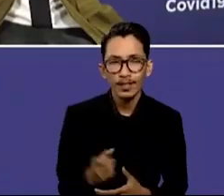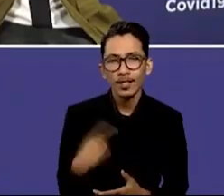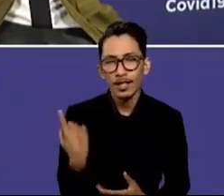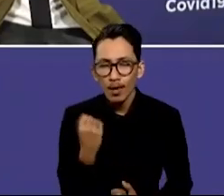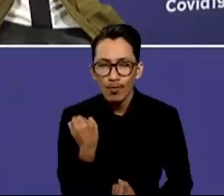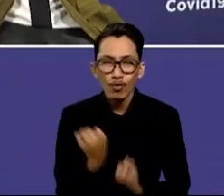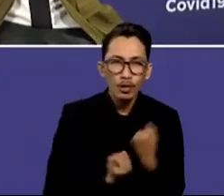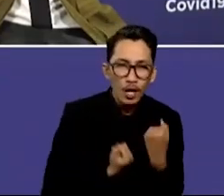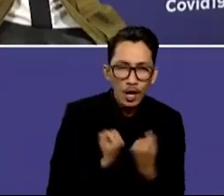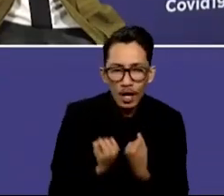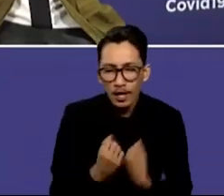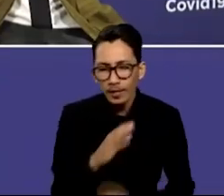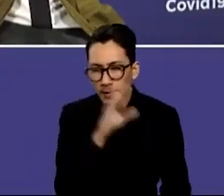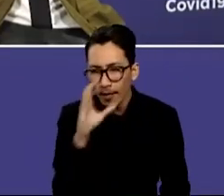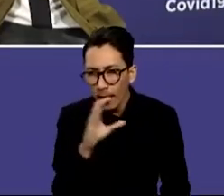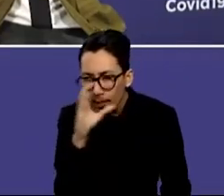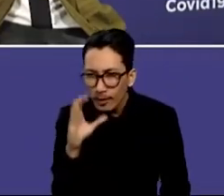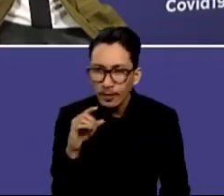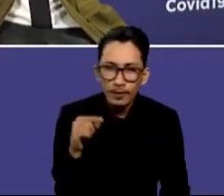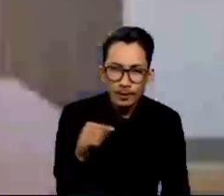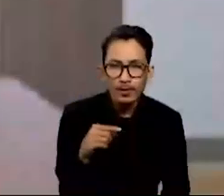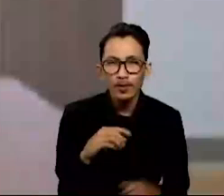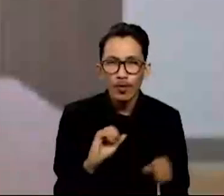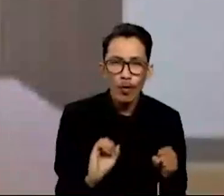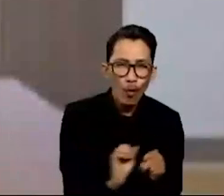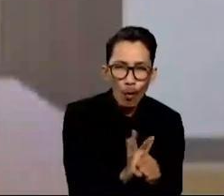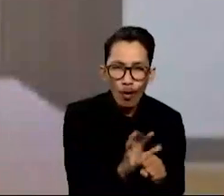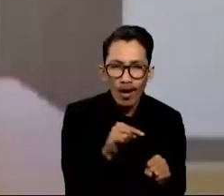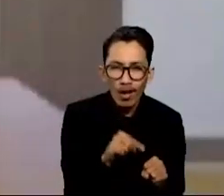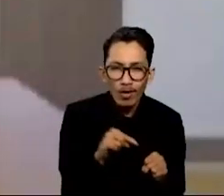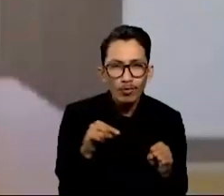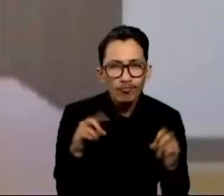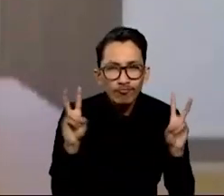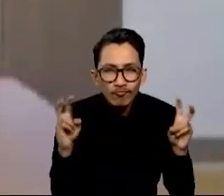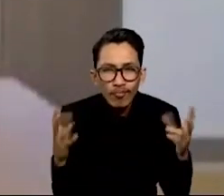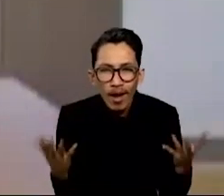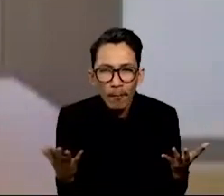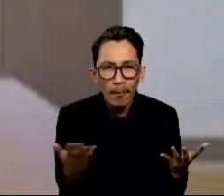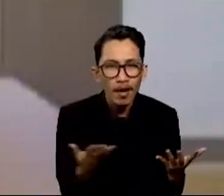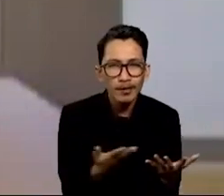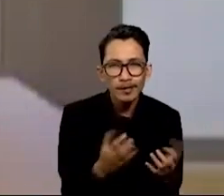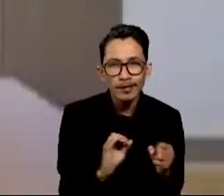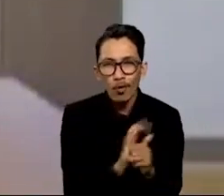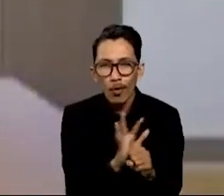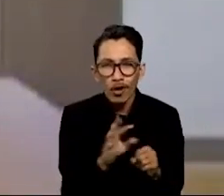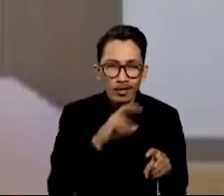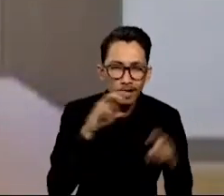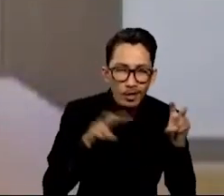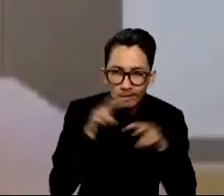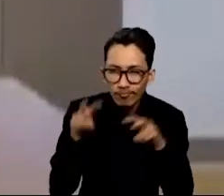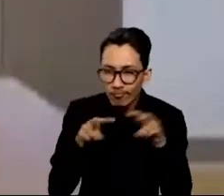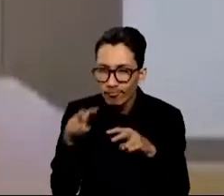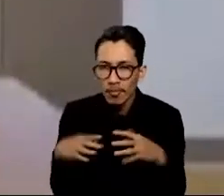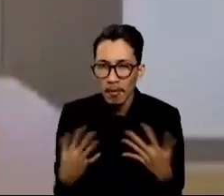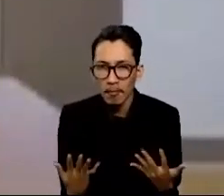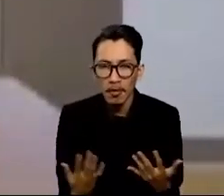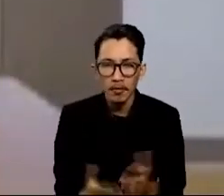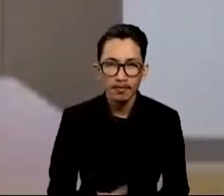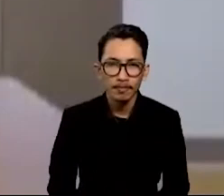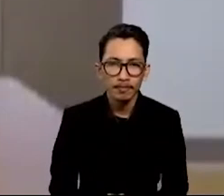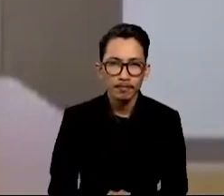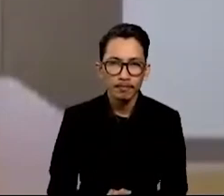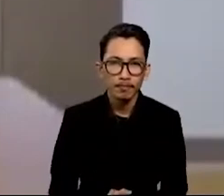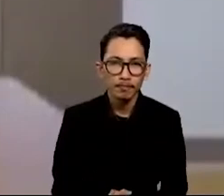mencari apa sebenarnya ini COVID-19 ini. Baik. Dan juga, ya, gimana Pak? Iya,